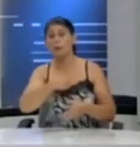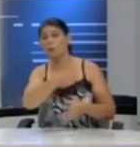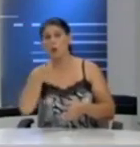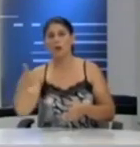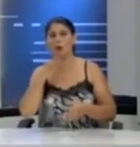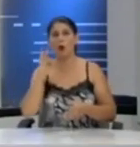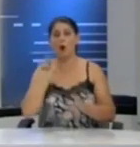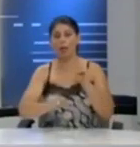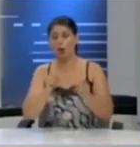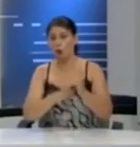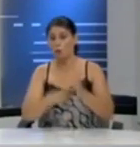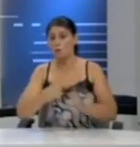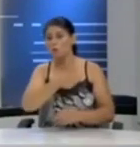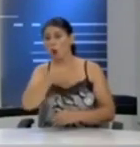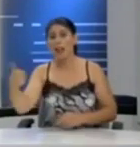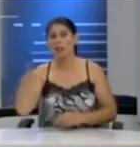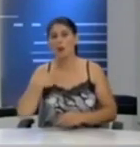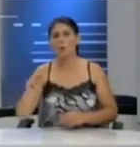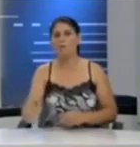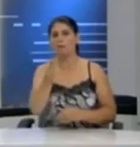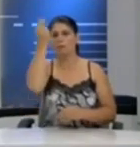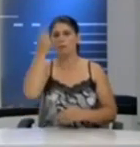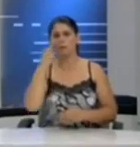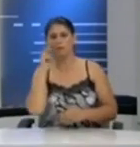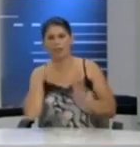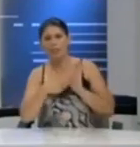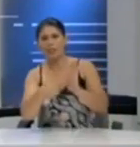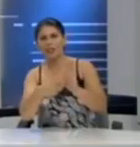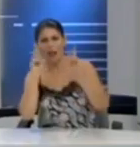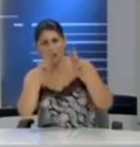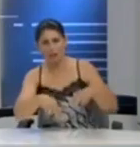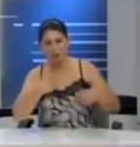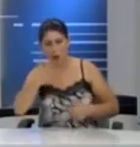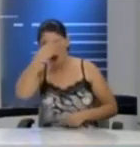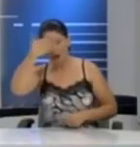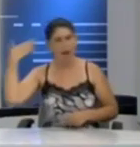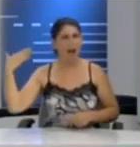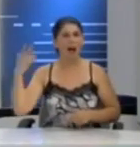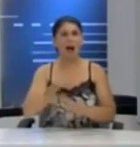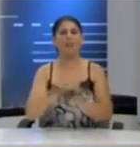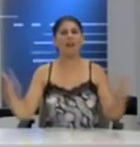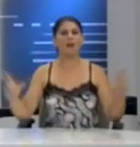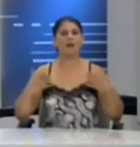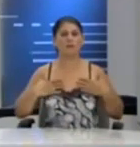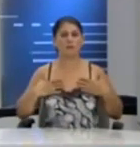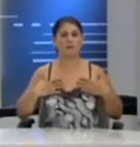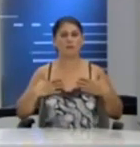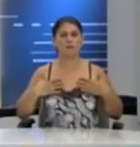μοναδικό λόγο του εκλογικού νόμου, δείχνοντας πως αναγνωρίζει και πως είμαι καθαρός και αυτά που έχω κάνει.